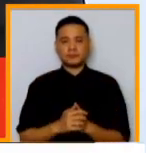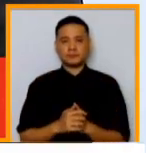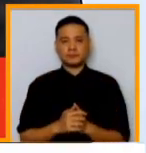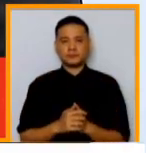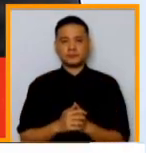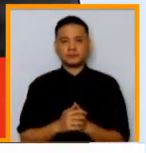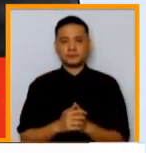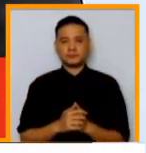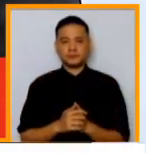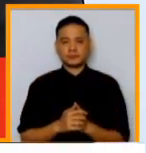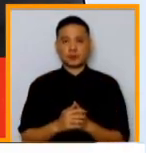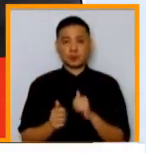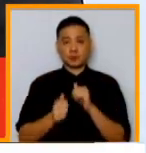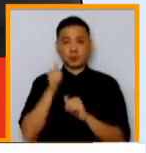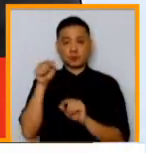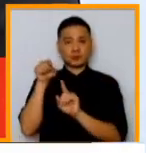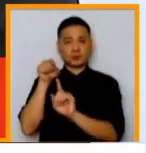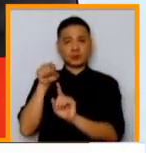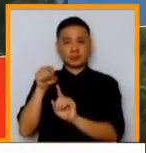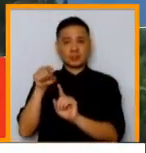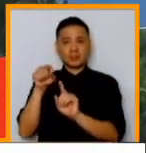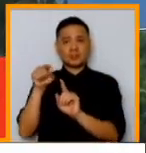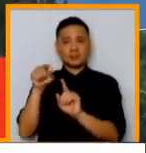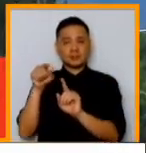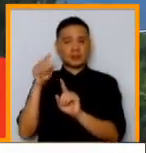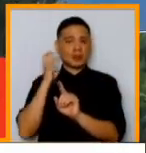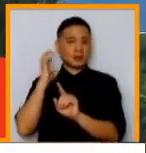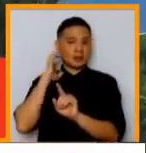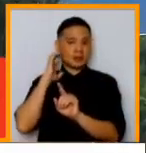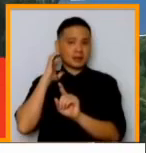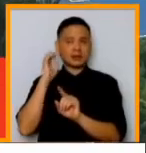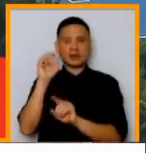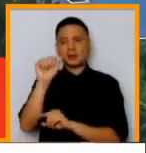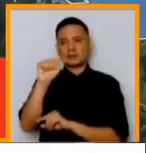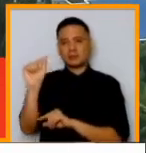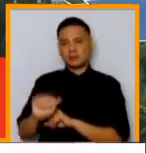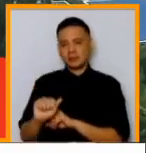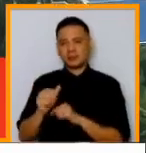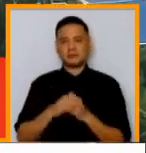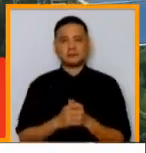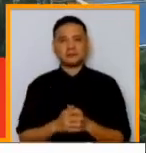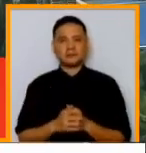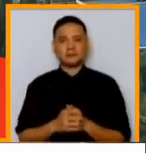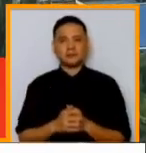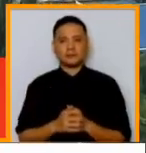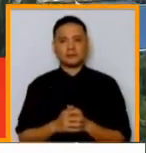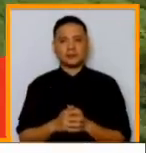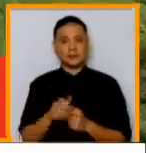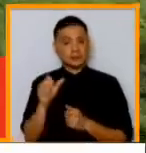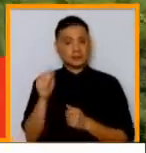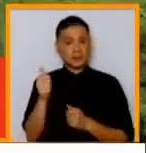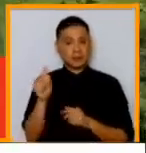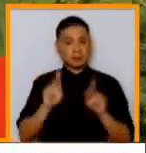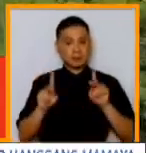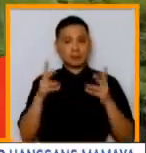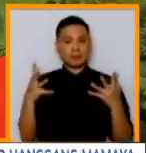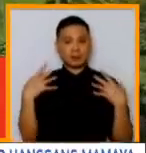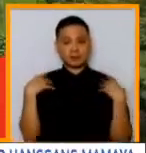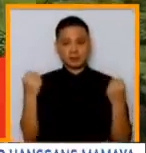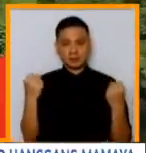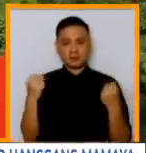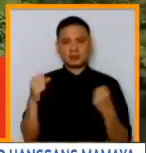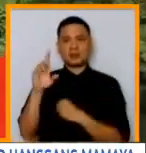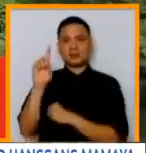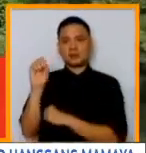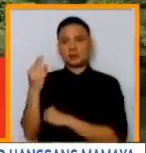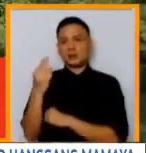Antique. Sa Region 10, naitala ang 6 na kaso. Gumaling na ang 10, giit ng DOH. Wala pang local transmission ng